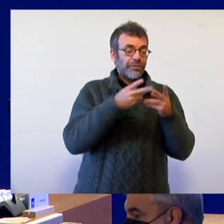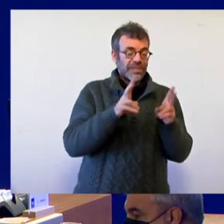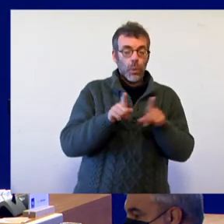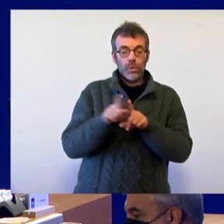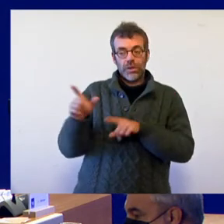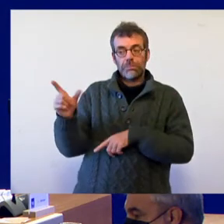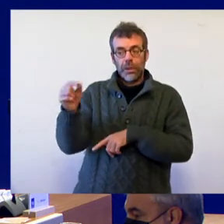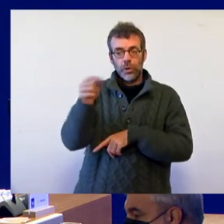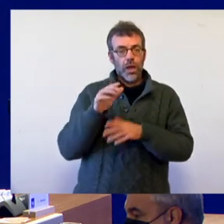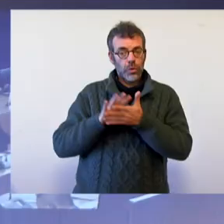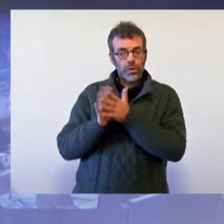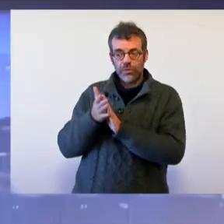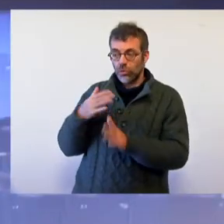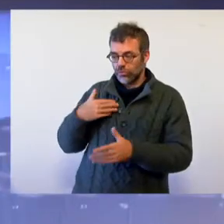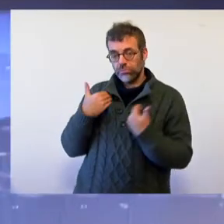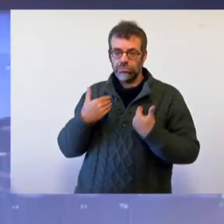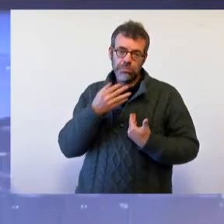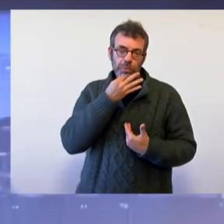remercier.